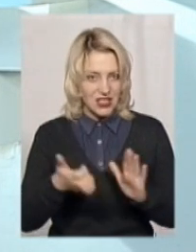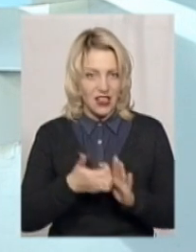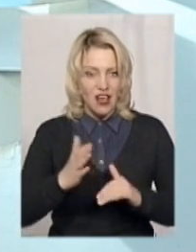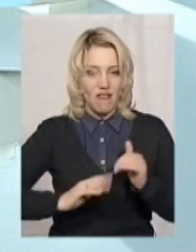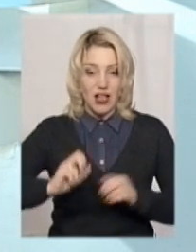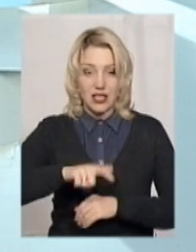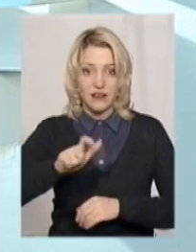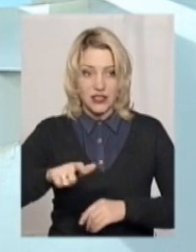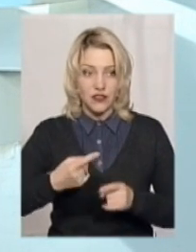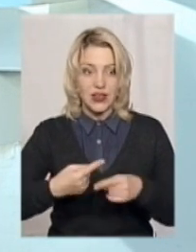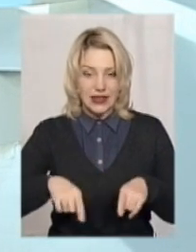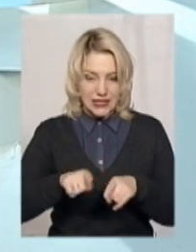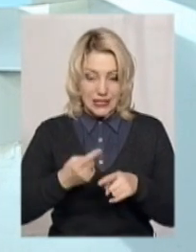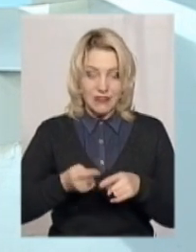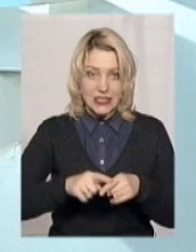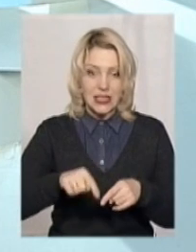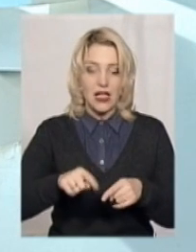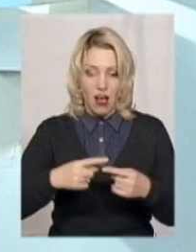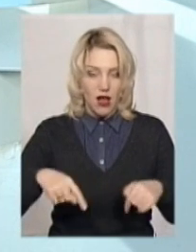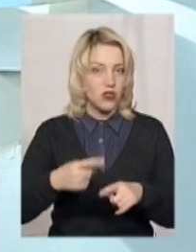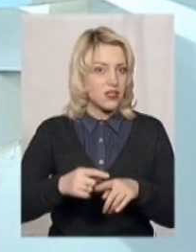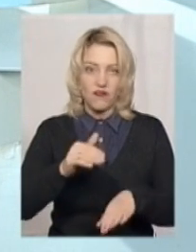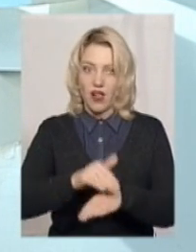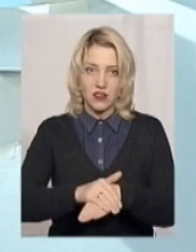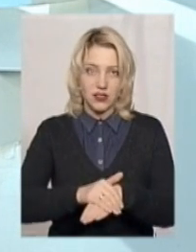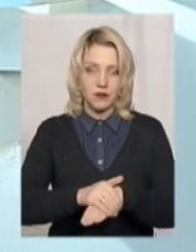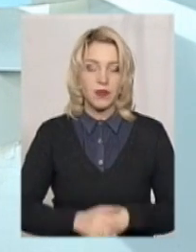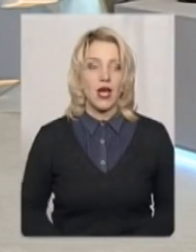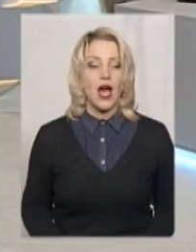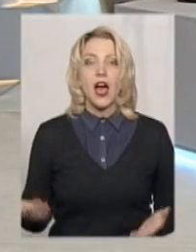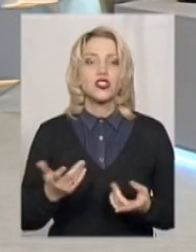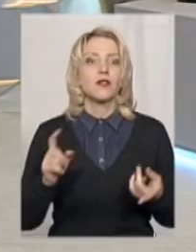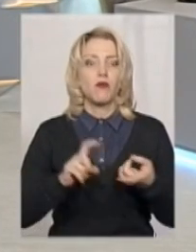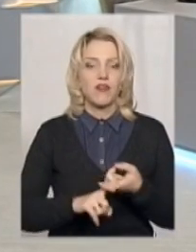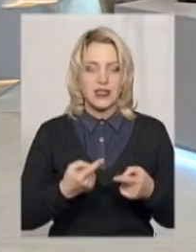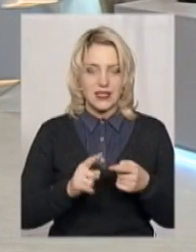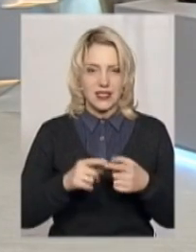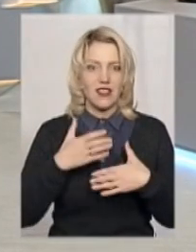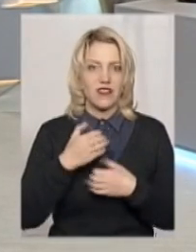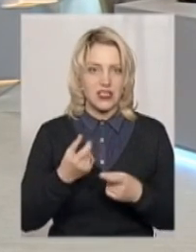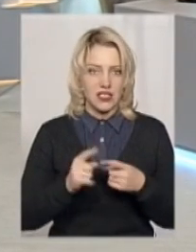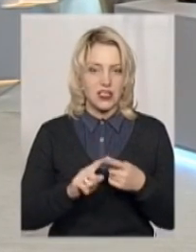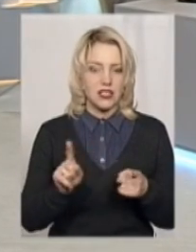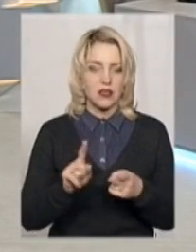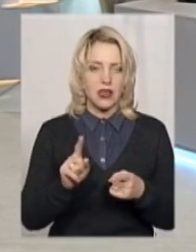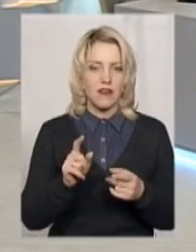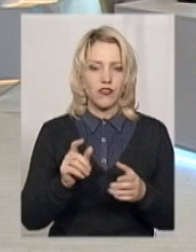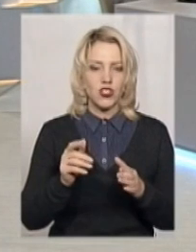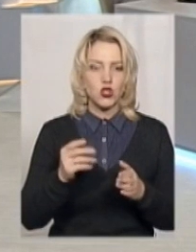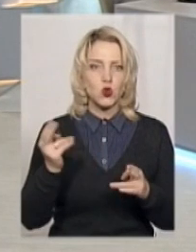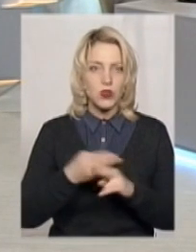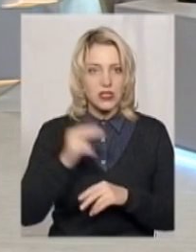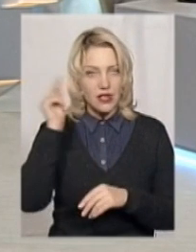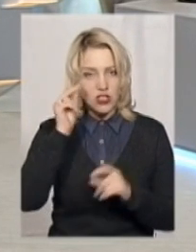фахівців цій галузі, то це факт. Насамперед, з чим він пов'язаний, на вашу думку? Це або відсутність навчальних